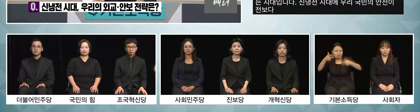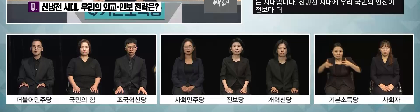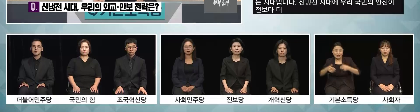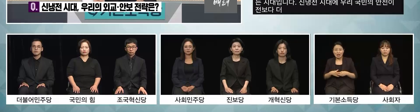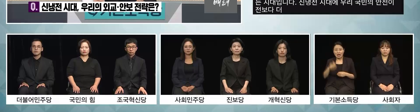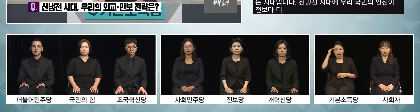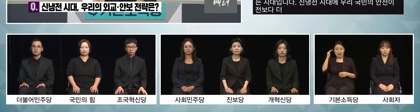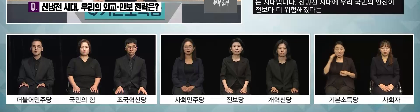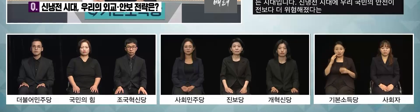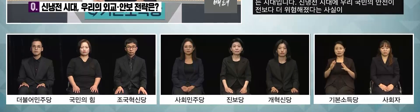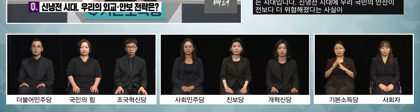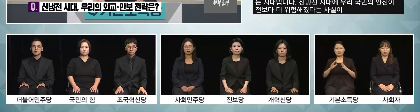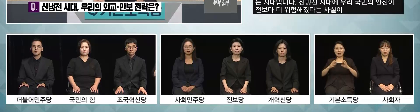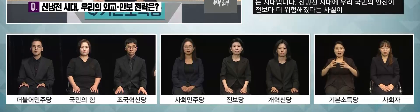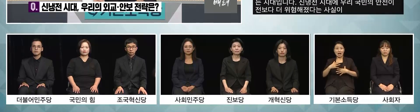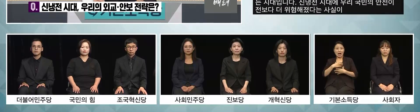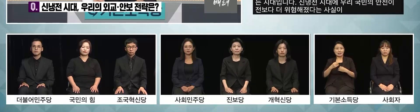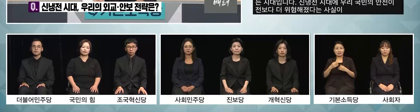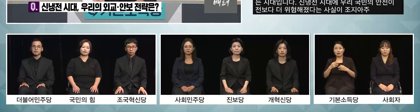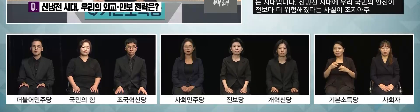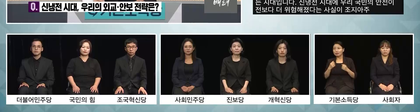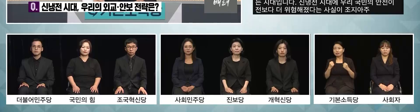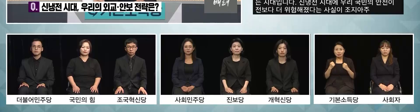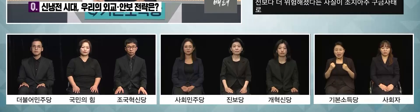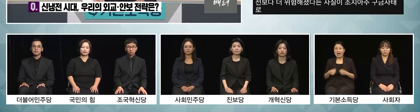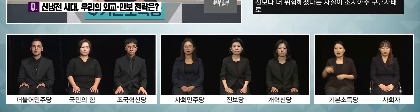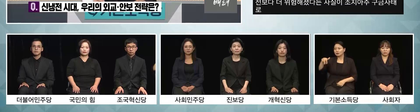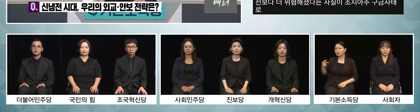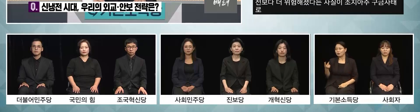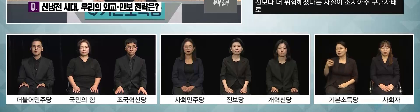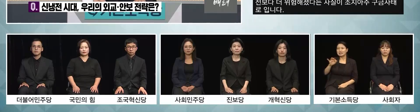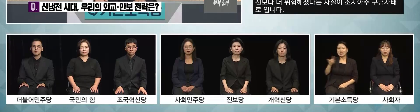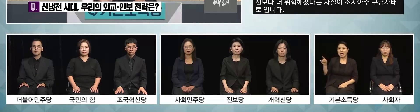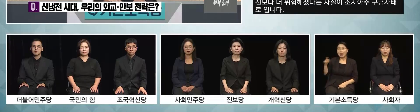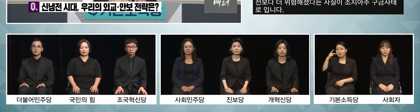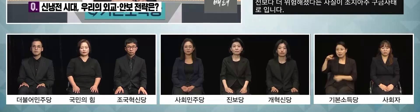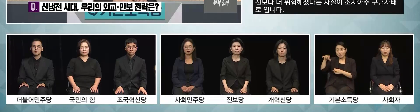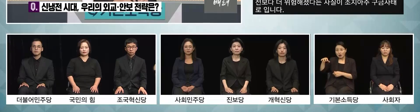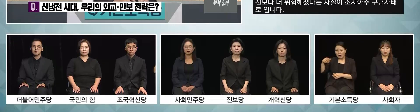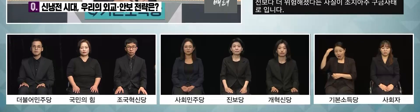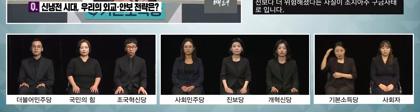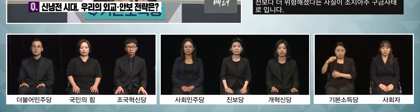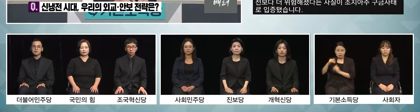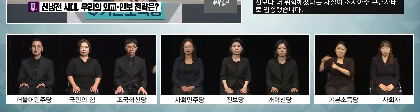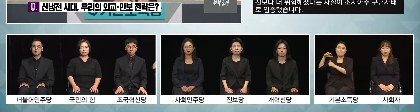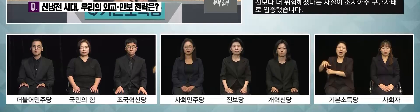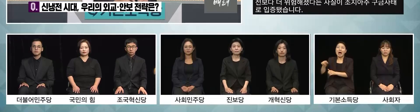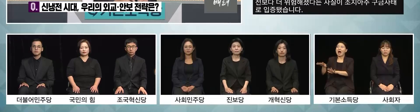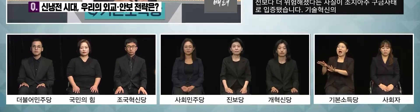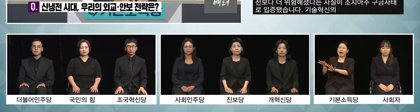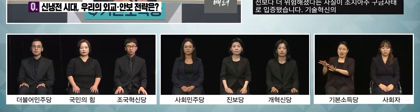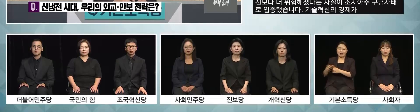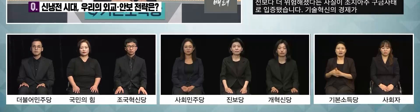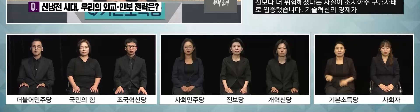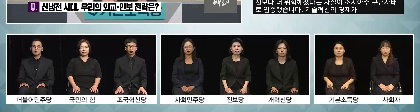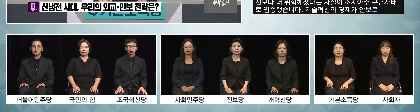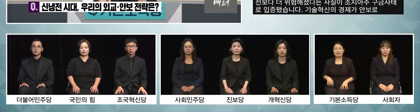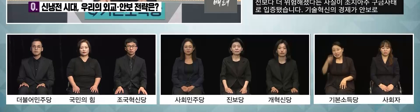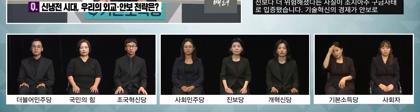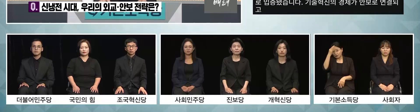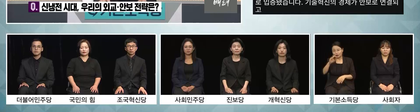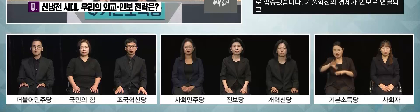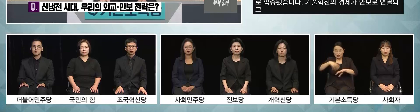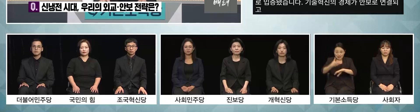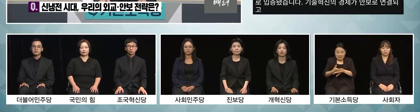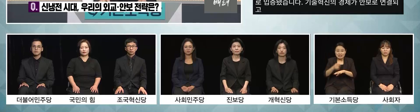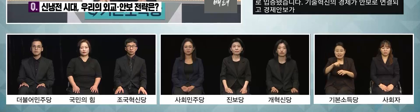위험해졌다는 사실이 조지아주 구금 사태로 입증됐습니다. 기술혁신의 경제가 곧 안보로 연결되고 경제 안보가